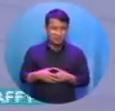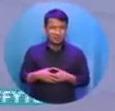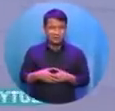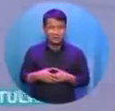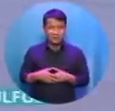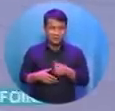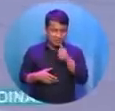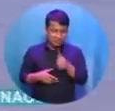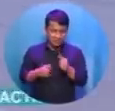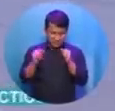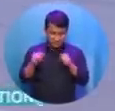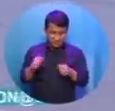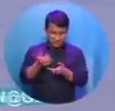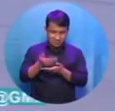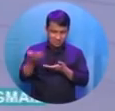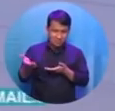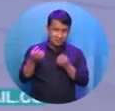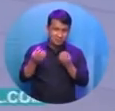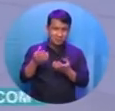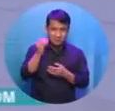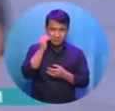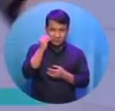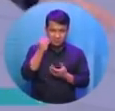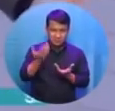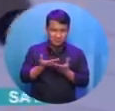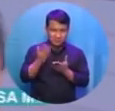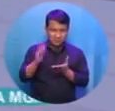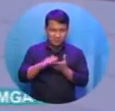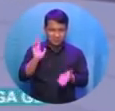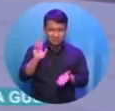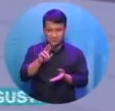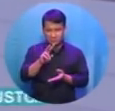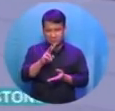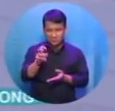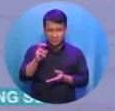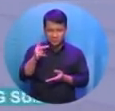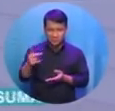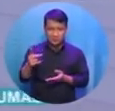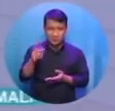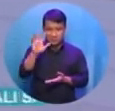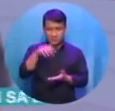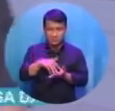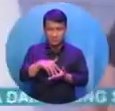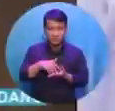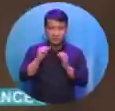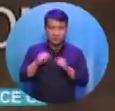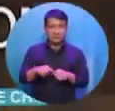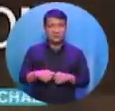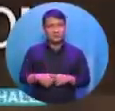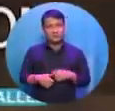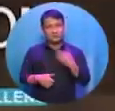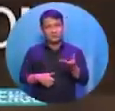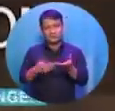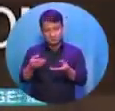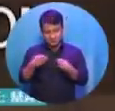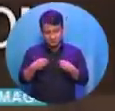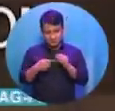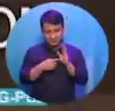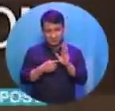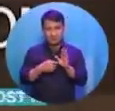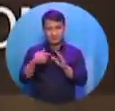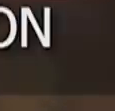Pero ngayon, pwede ka na bumili ng sibuyas kahit pasabihin natin 2 kilo pa yan. Dahil meron kang 5,000! Sir Rafi, natanggap po na po yung